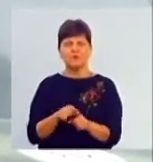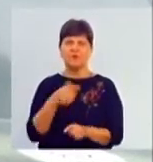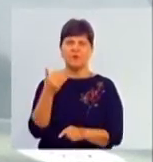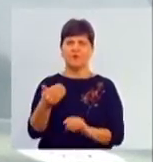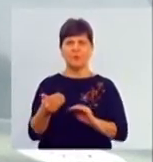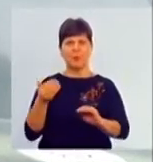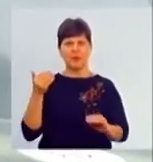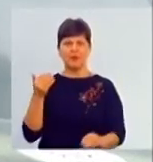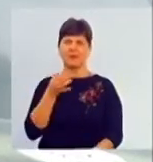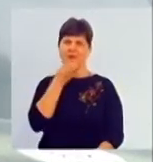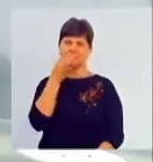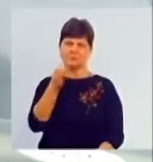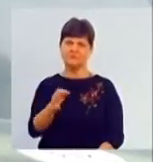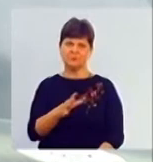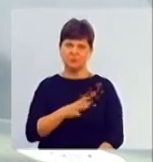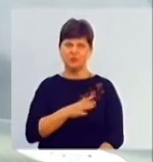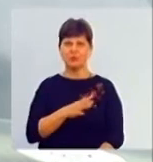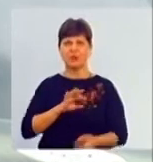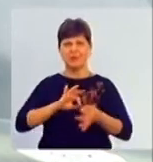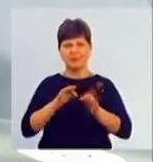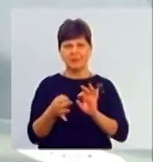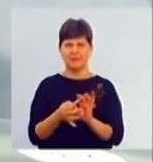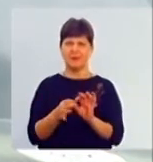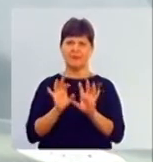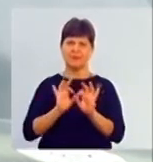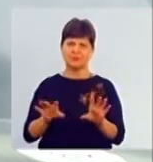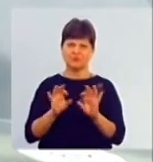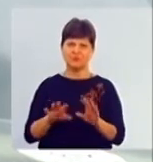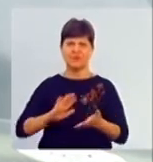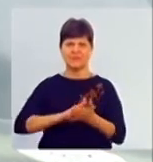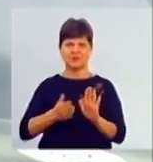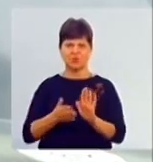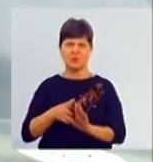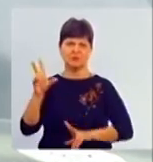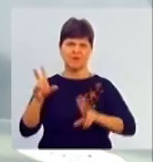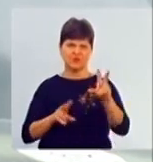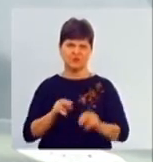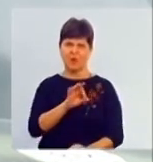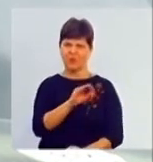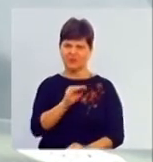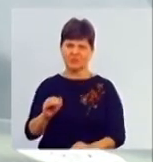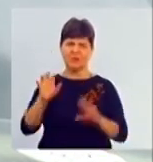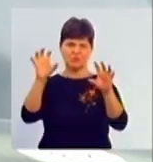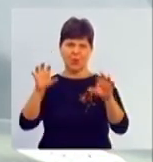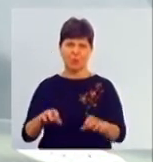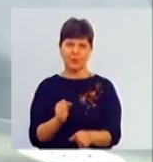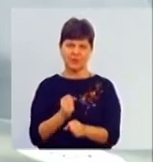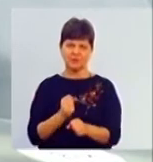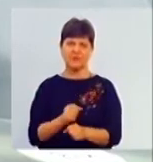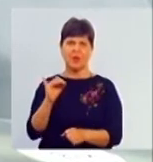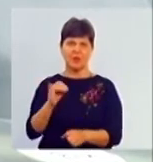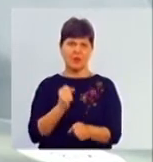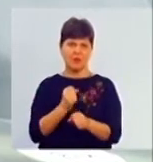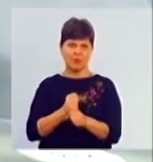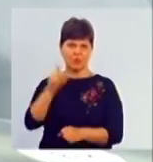говорили, ну все ж більш детально. От ситуація, людина вважає, що працює офіційно, законно, і роботодавець сплачує за